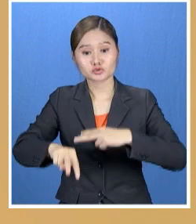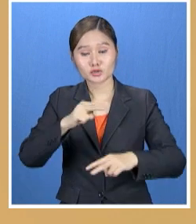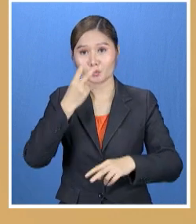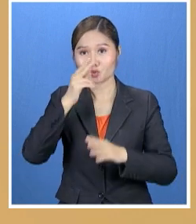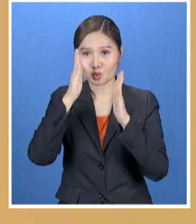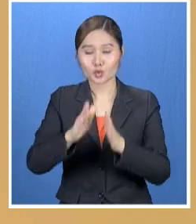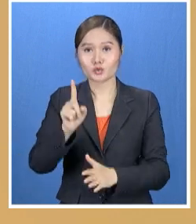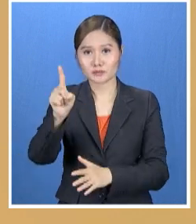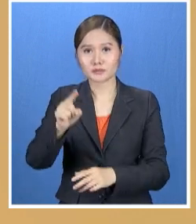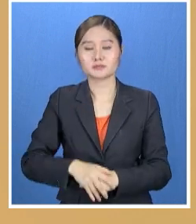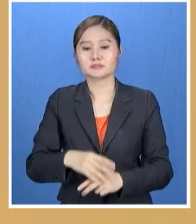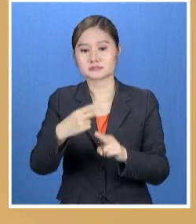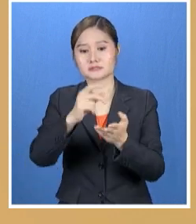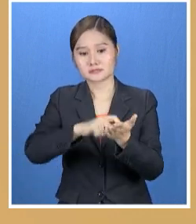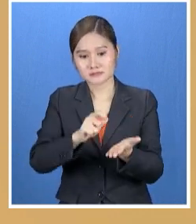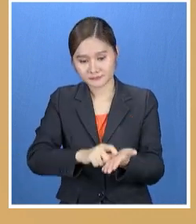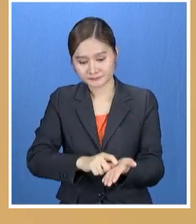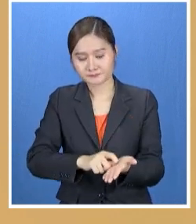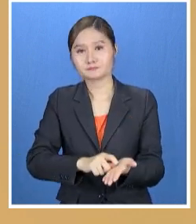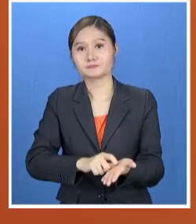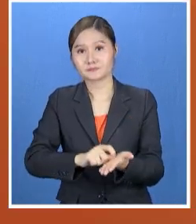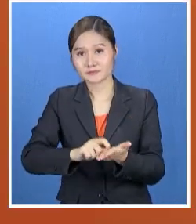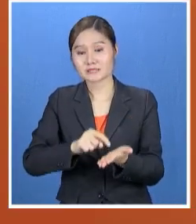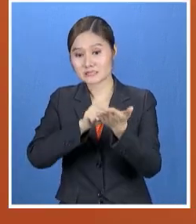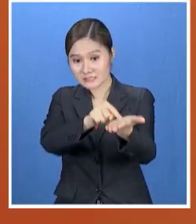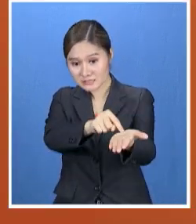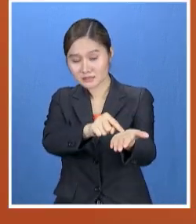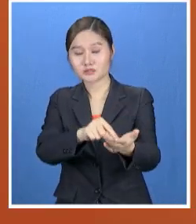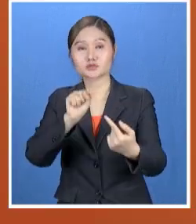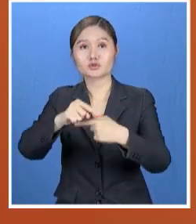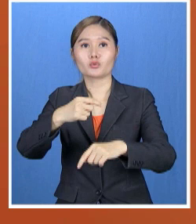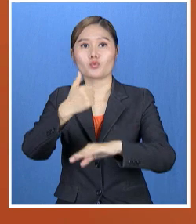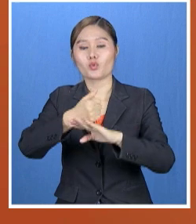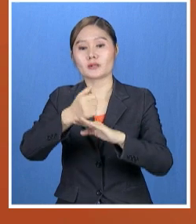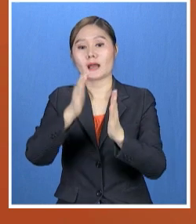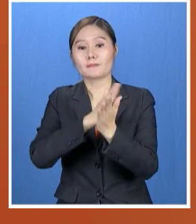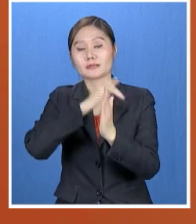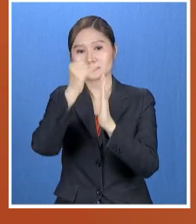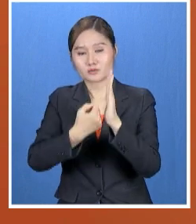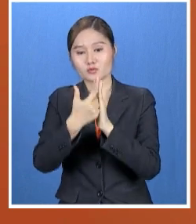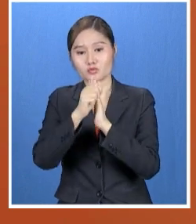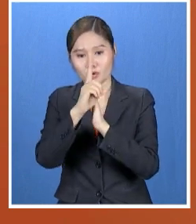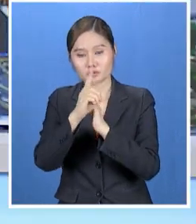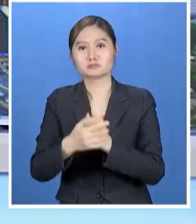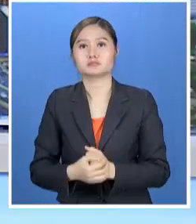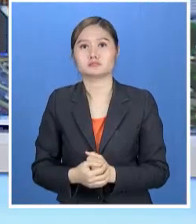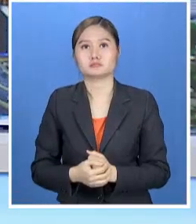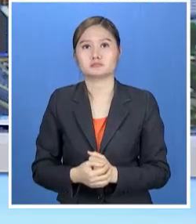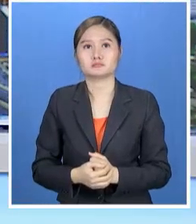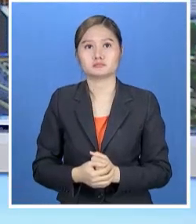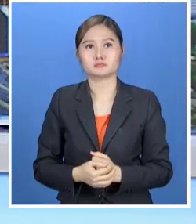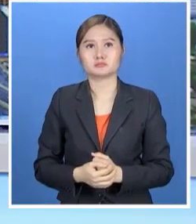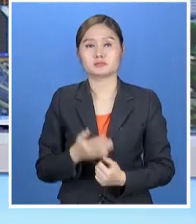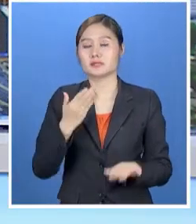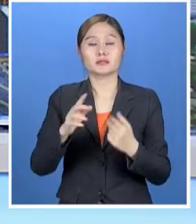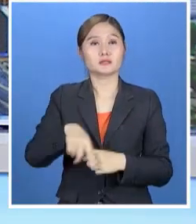าท่านนี้ให้ไปลงหนังสือเป็นลายลักษณ์อักษรยื่นคำร้องต่อเจ้าคณะจังหวัดอุดรธานีนะครับท่านผู้ชมคิดเห็นอย่างไร